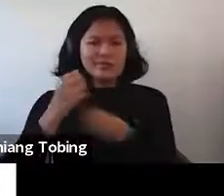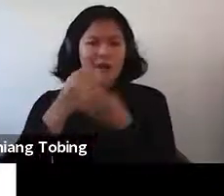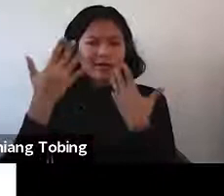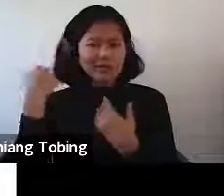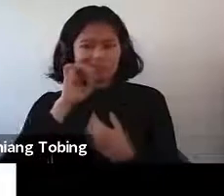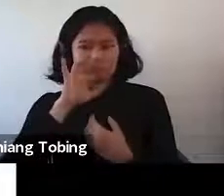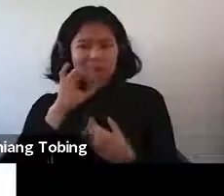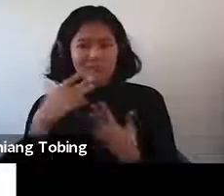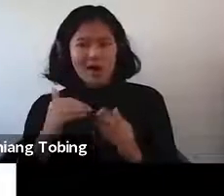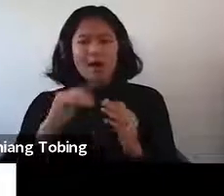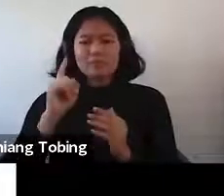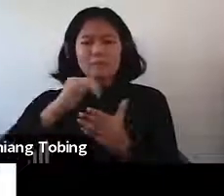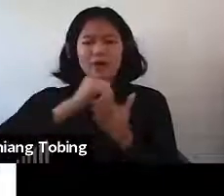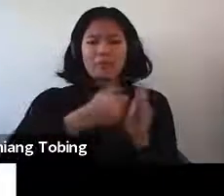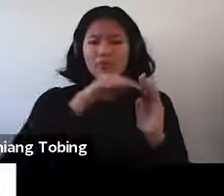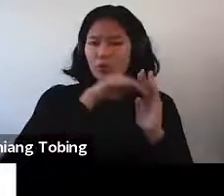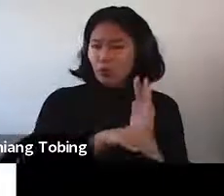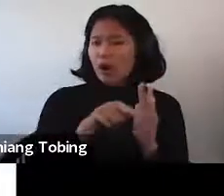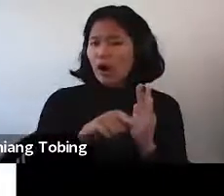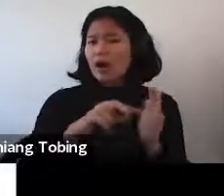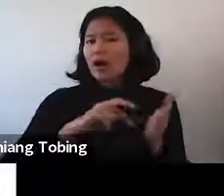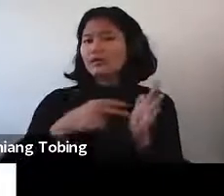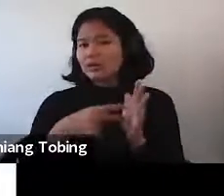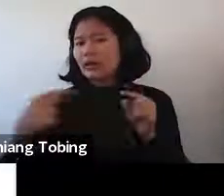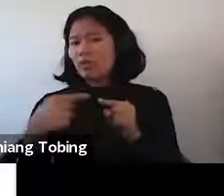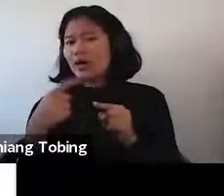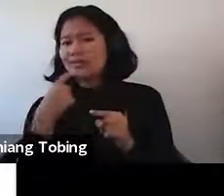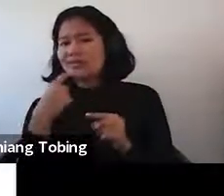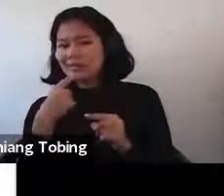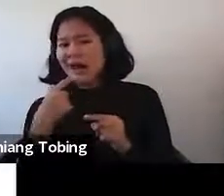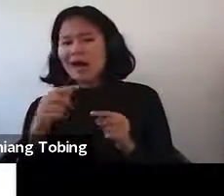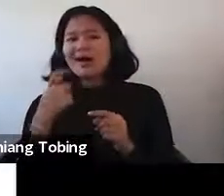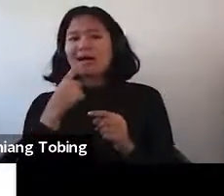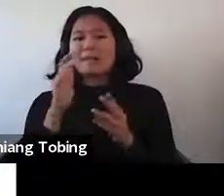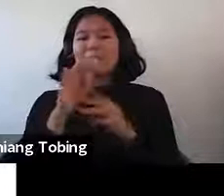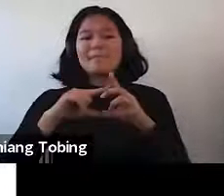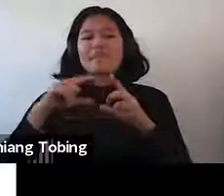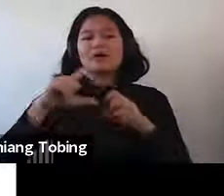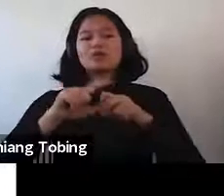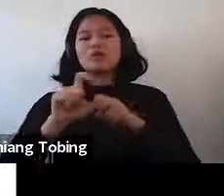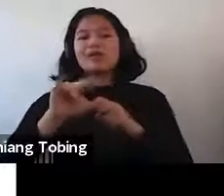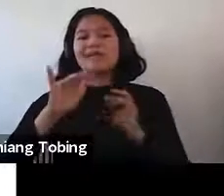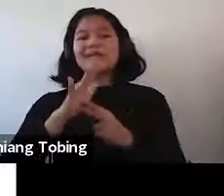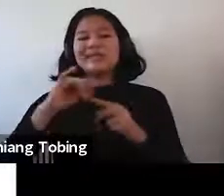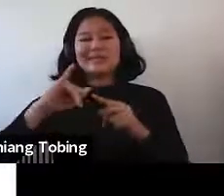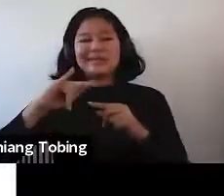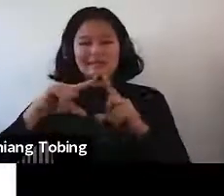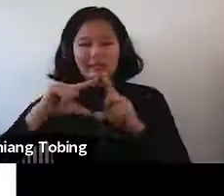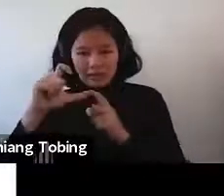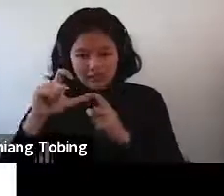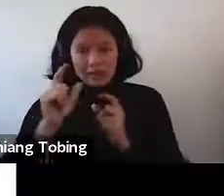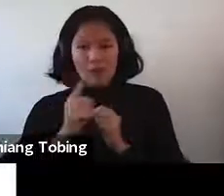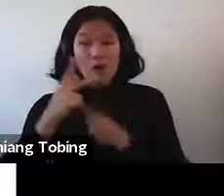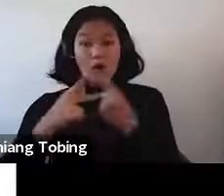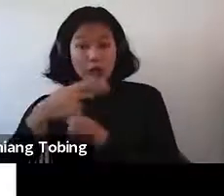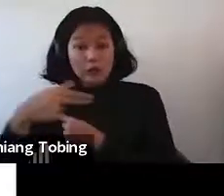karena pendapatannya berkurang, ini juga berkaitan dengan definisi maskulinitas seorang laki-laki. Karena di Indonesia,